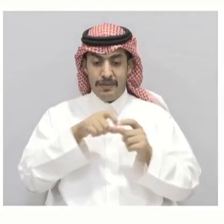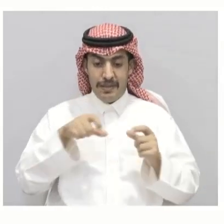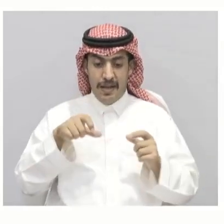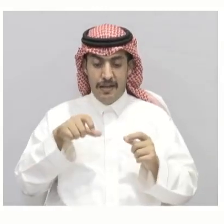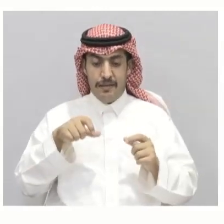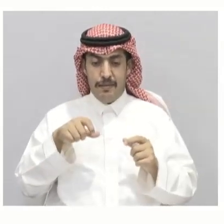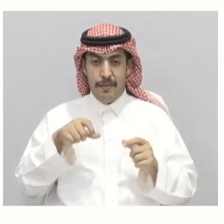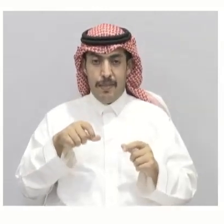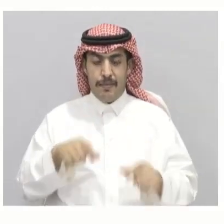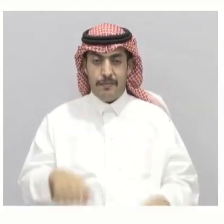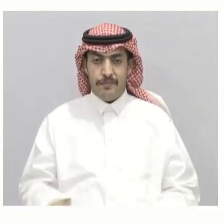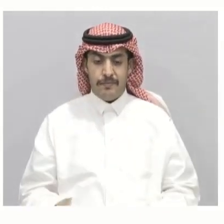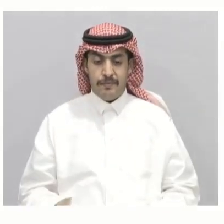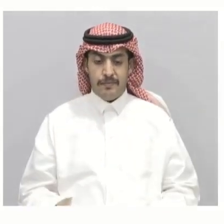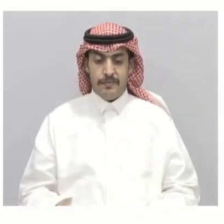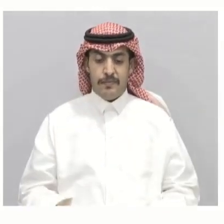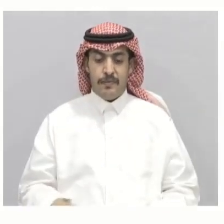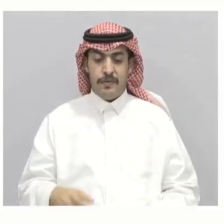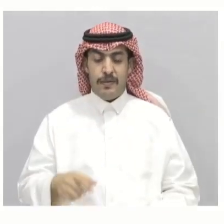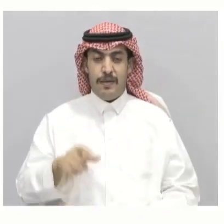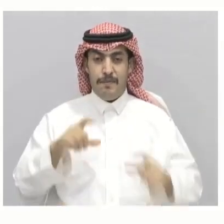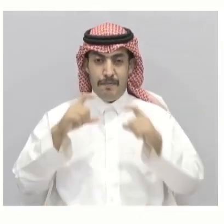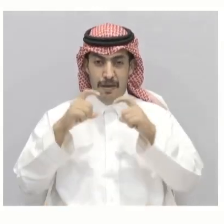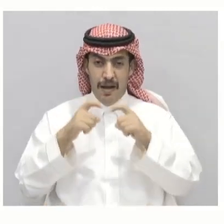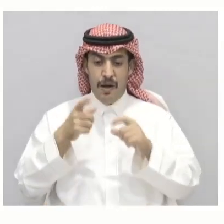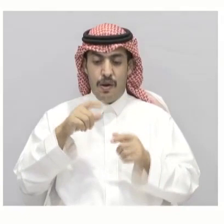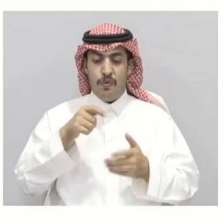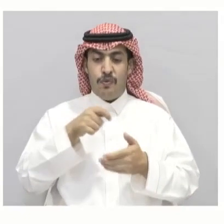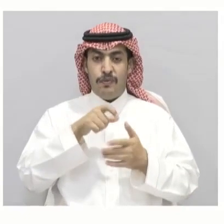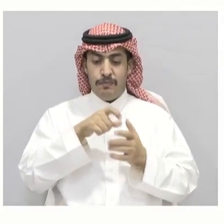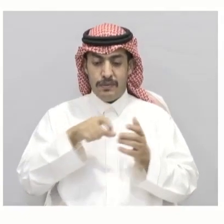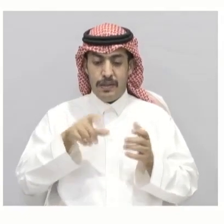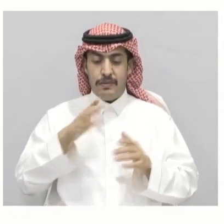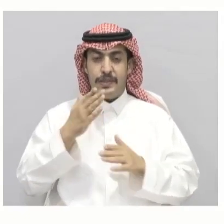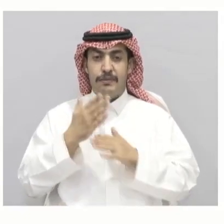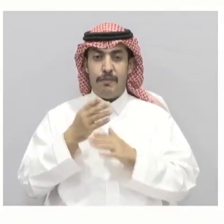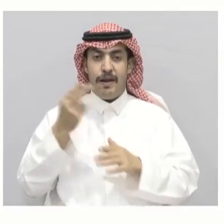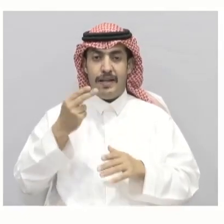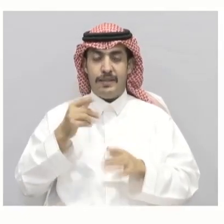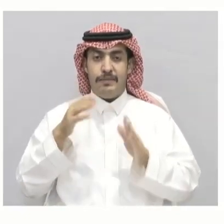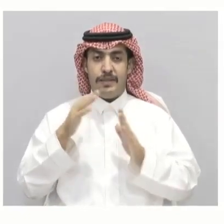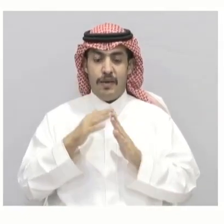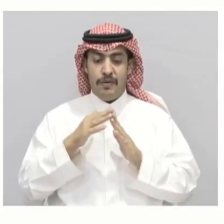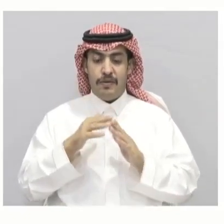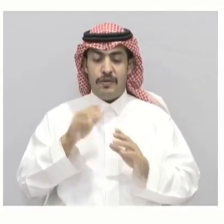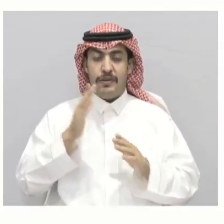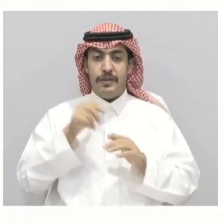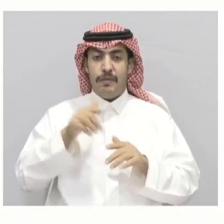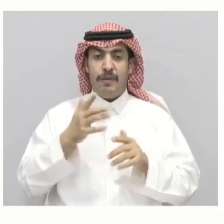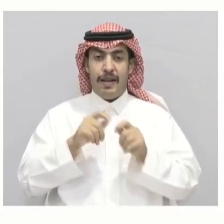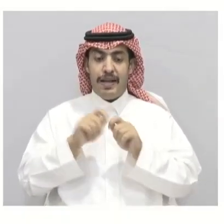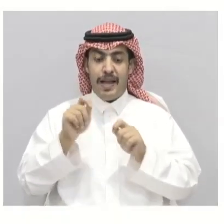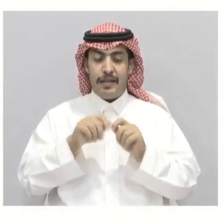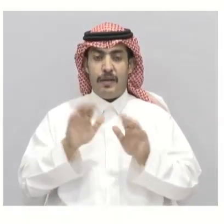اذا ساحتاج منقله وساحتاج مسطره حتى ارسم الزاويه التي لها